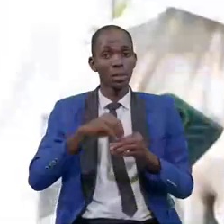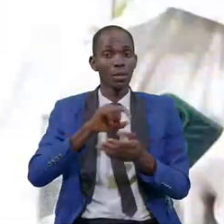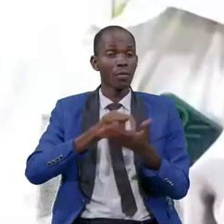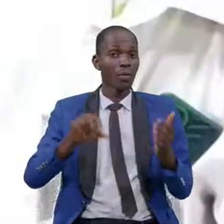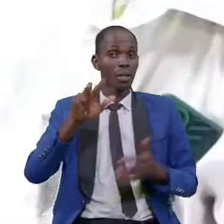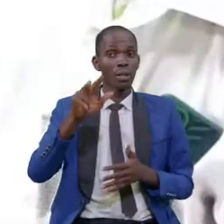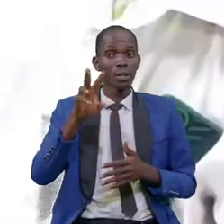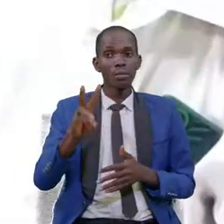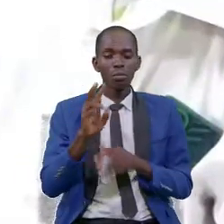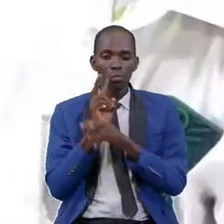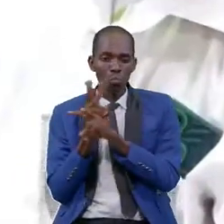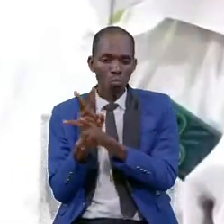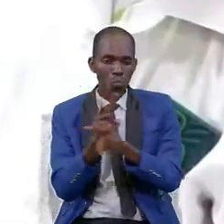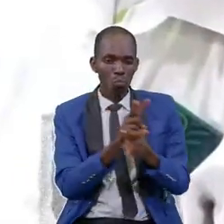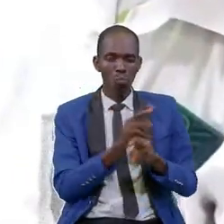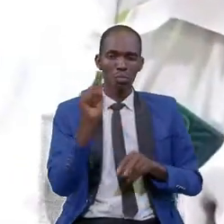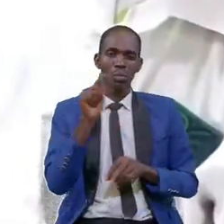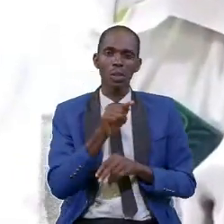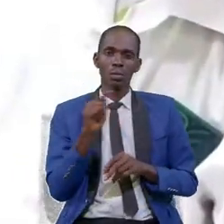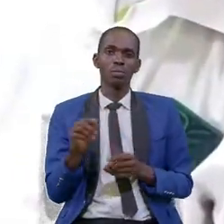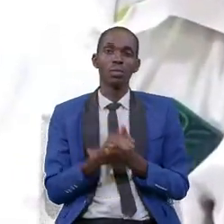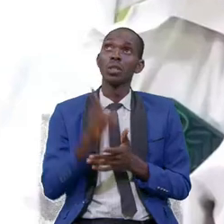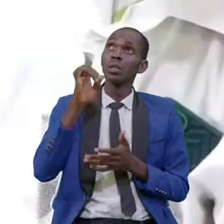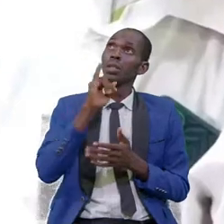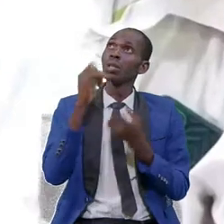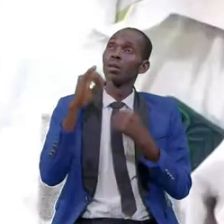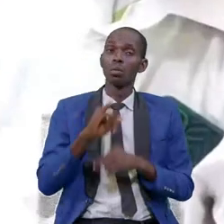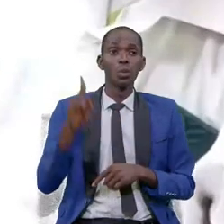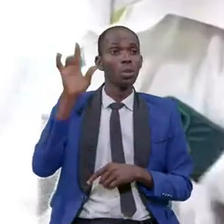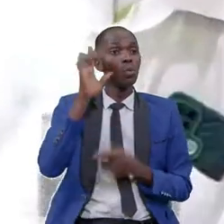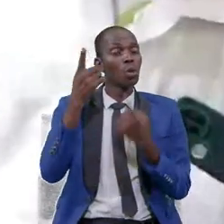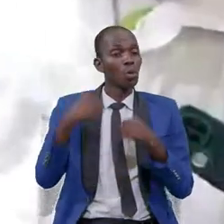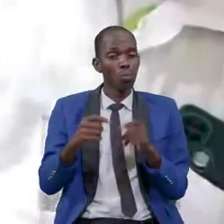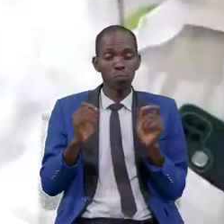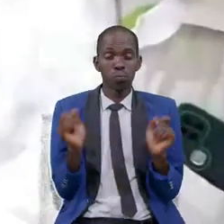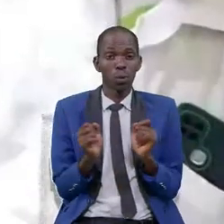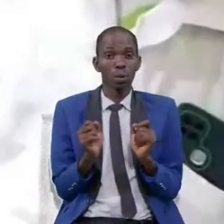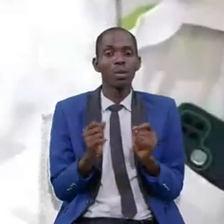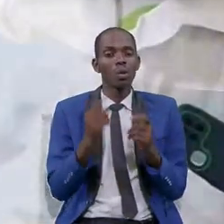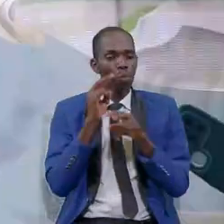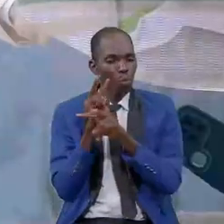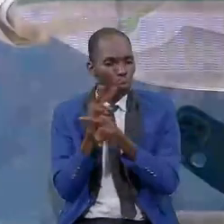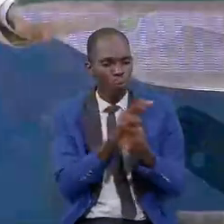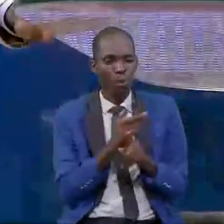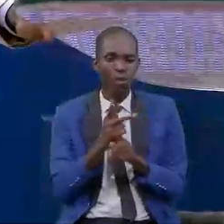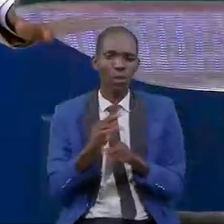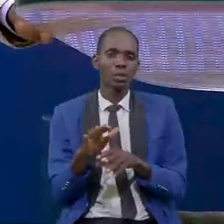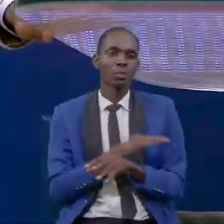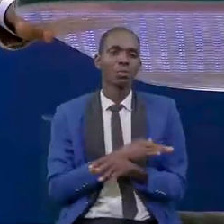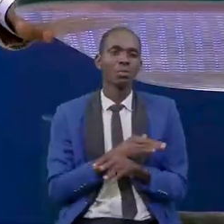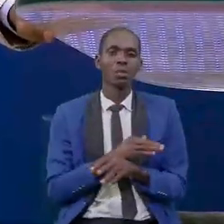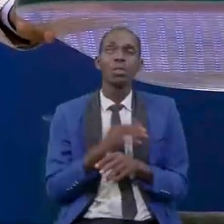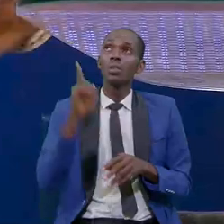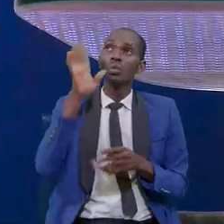verset 36, veillez donc, il vient, il va venir soudainement, veillez, le